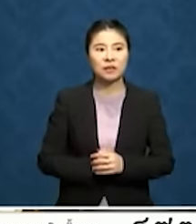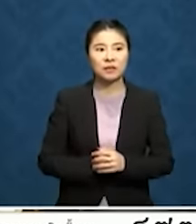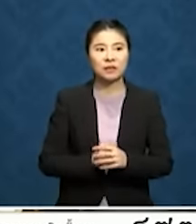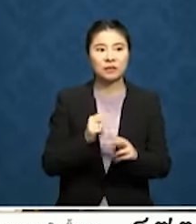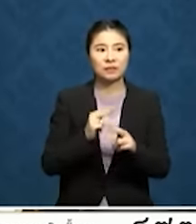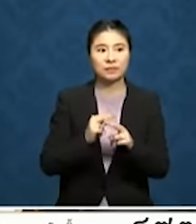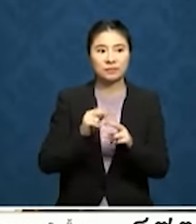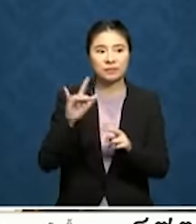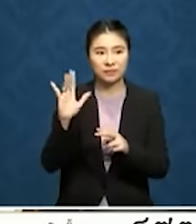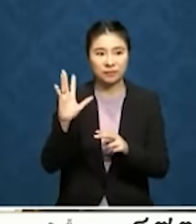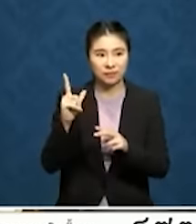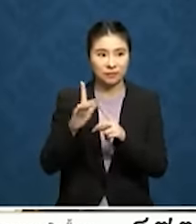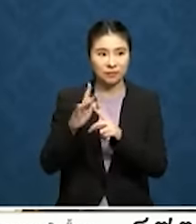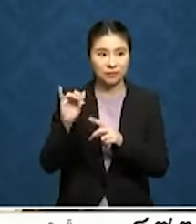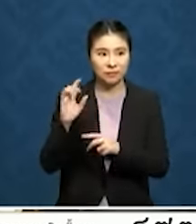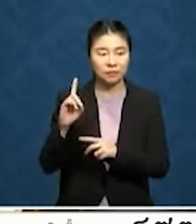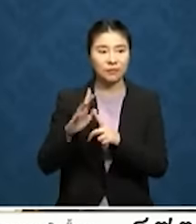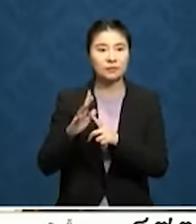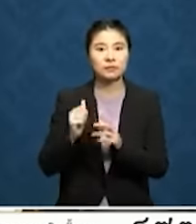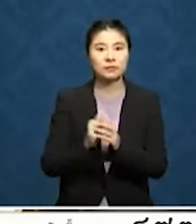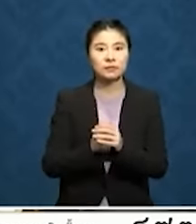าเงี้ยผมก็จะมีข้อที่เห็นคัดค้านครับ